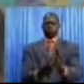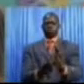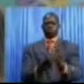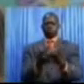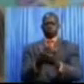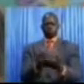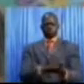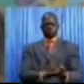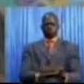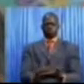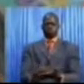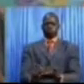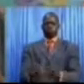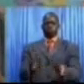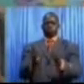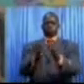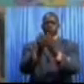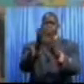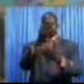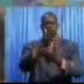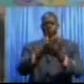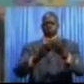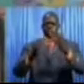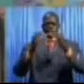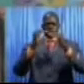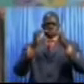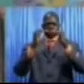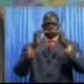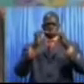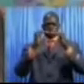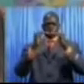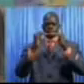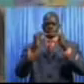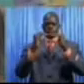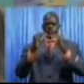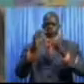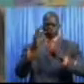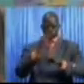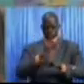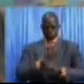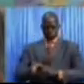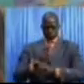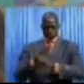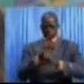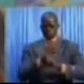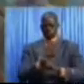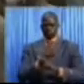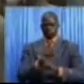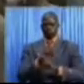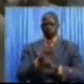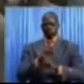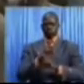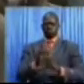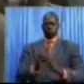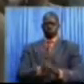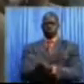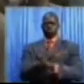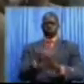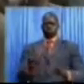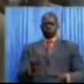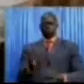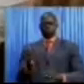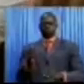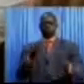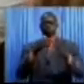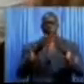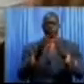écrite, avec des parties équilibrées et une analyse cohérente. Sept autres étudiants